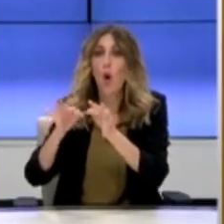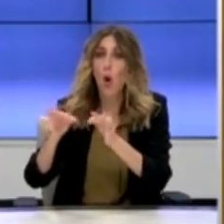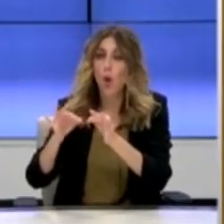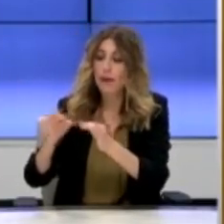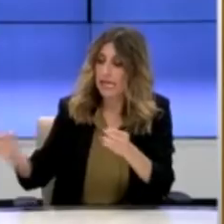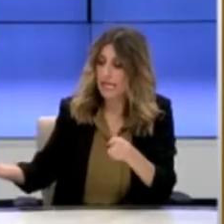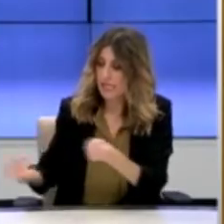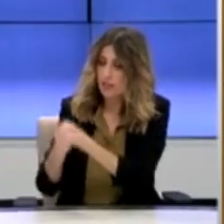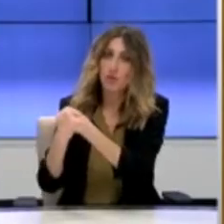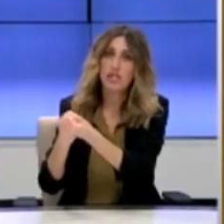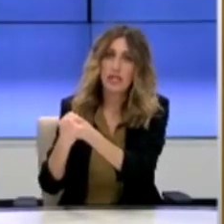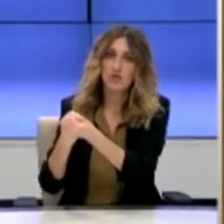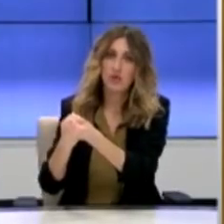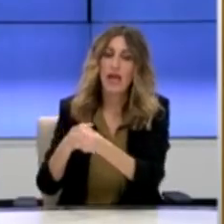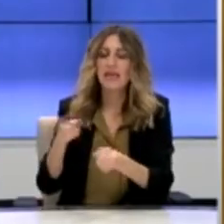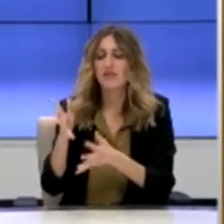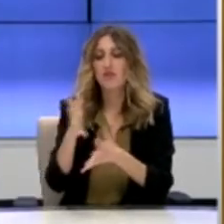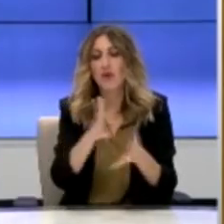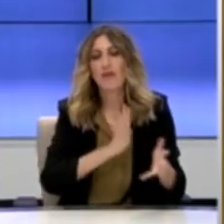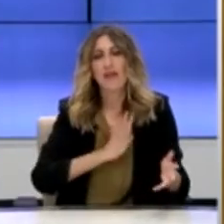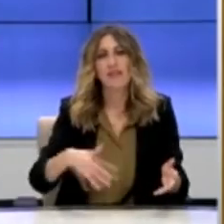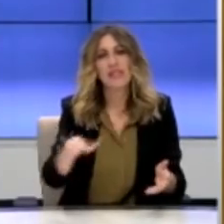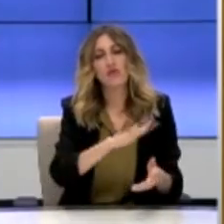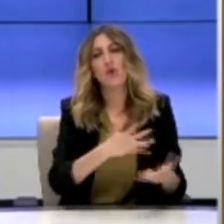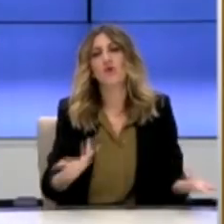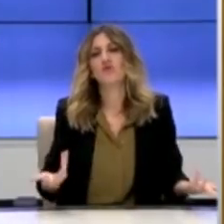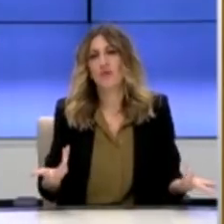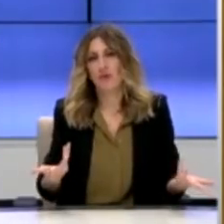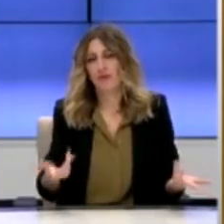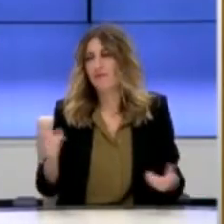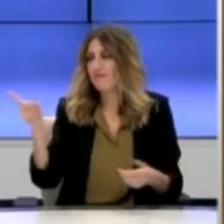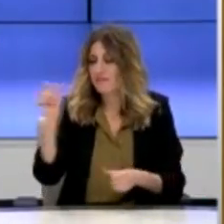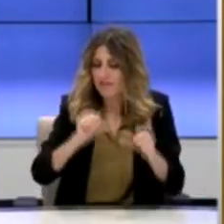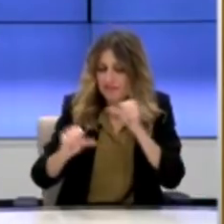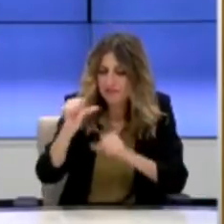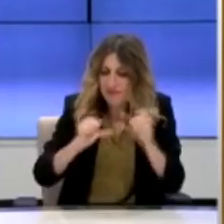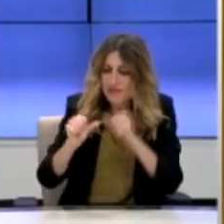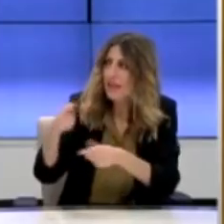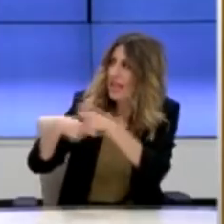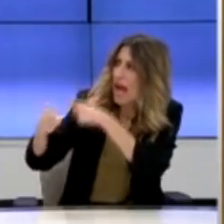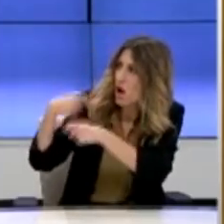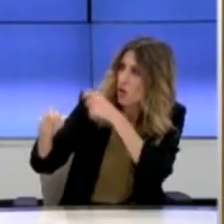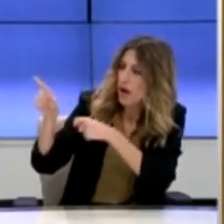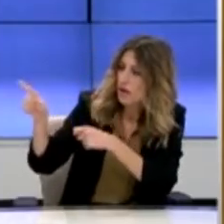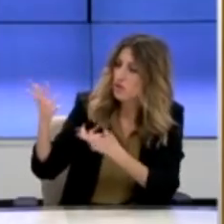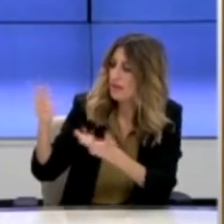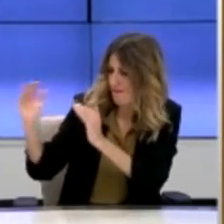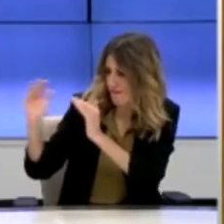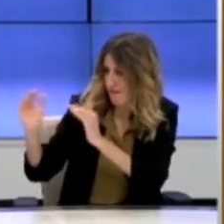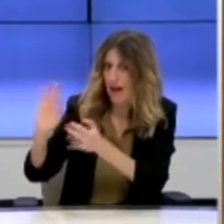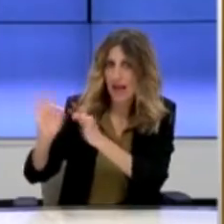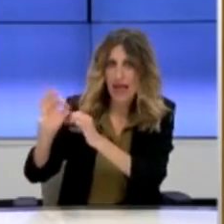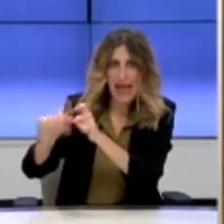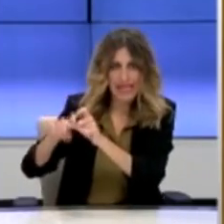Κοροϊδεύετε για μια ακόμη φορά τον κόσμο ότι η Ευρωπαϊκή Ένωση και η αγορά μπορούν να λειτουργήσουν